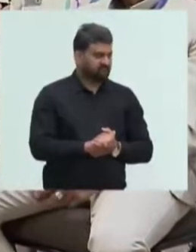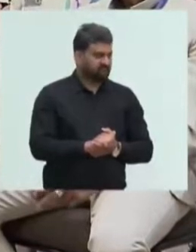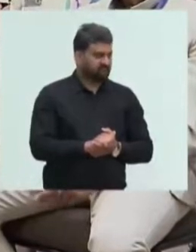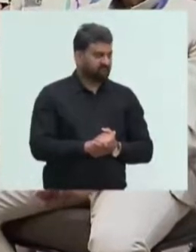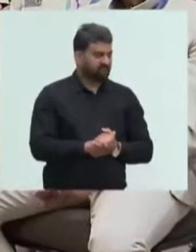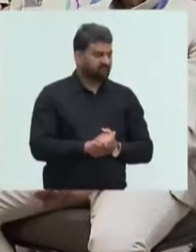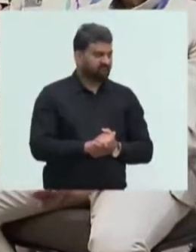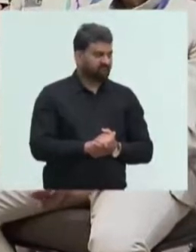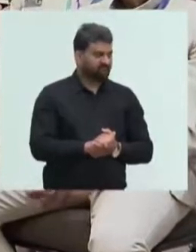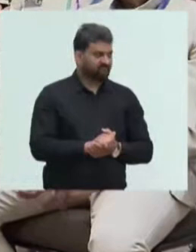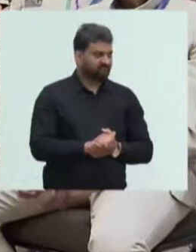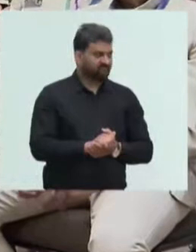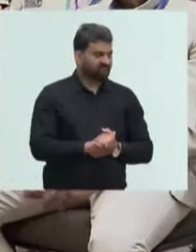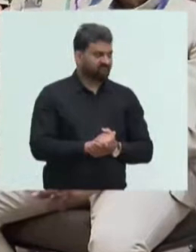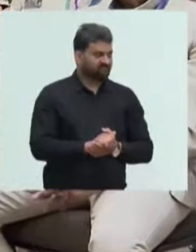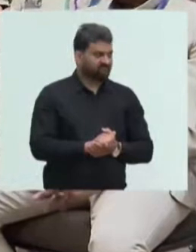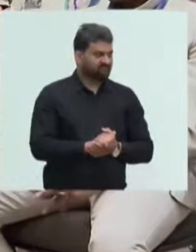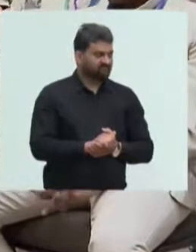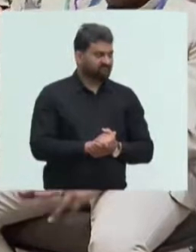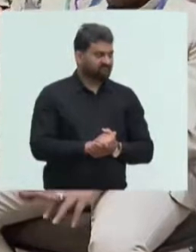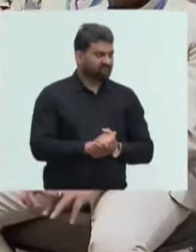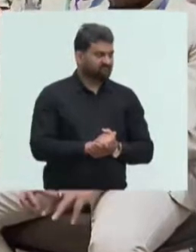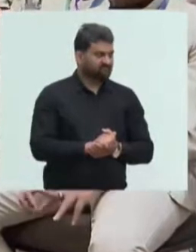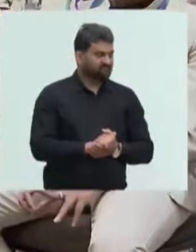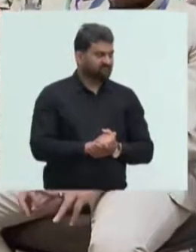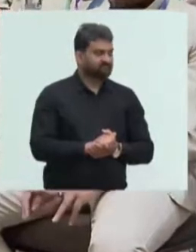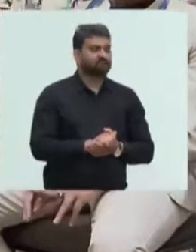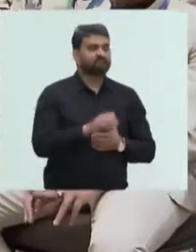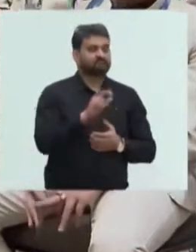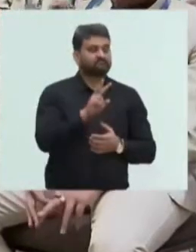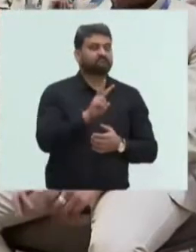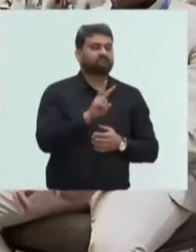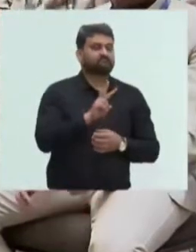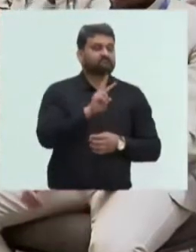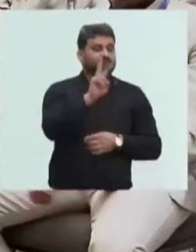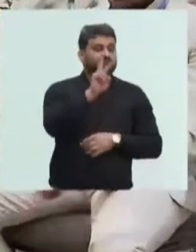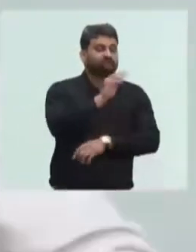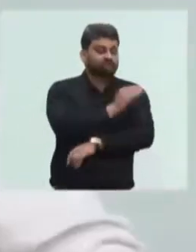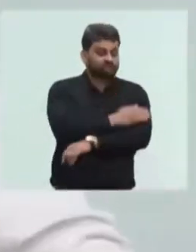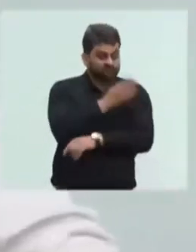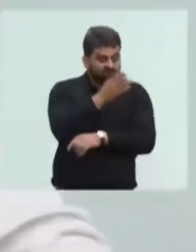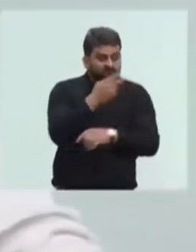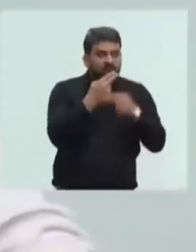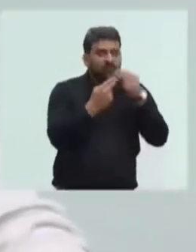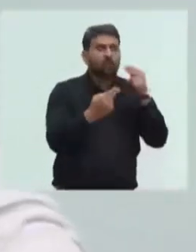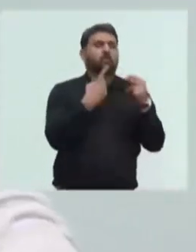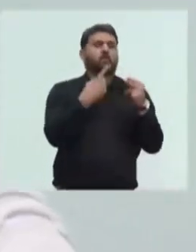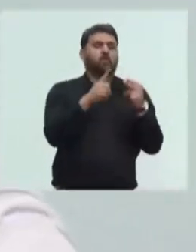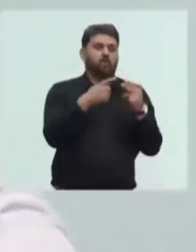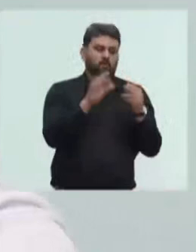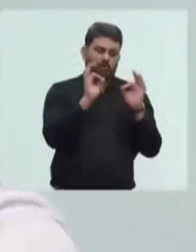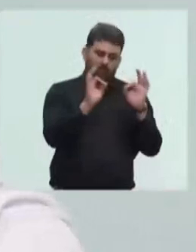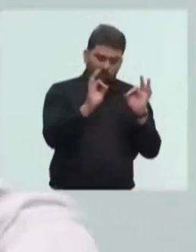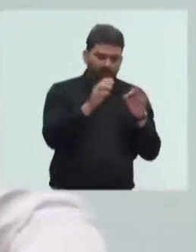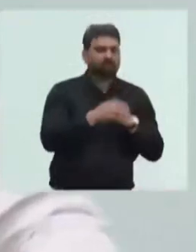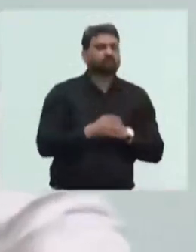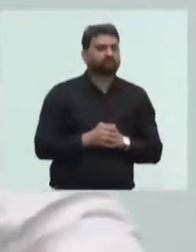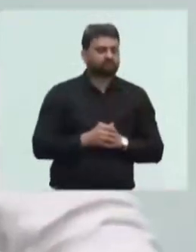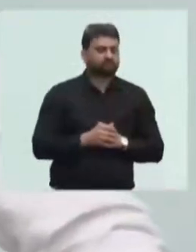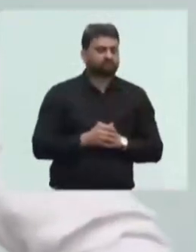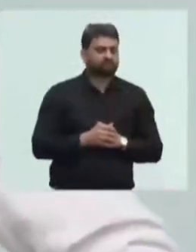कराकर की टक्कर देनी है और जितना है उस साधु पेज के साथ सुरेंद्र विश्वास है कि